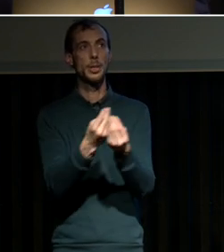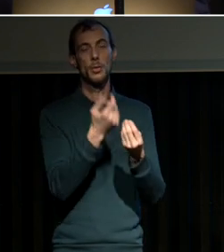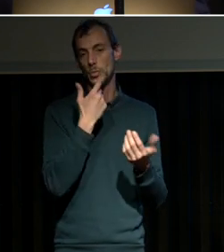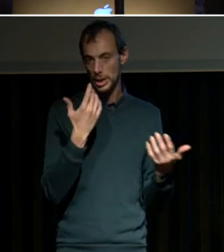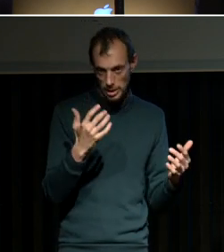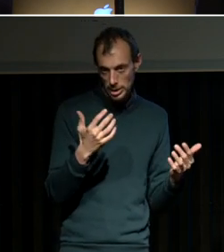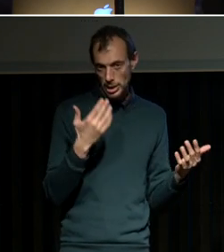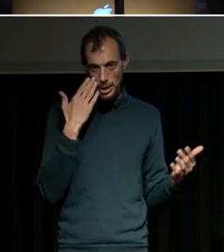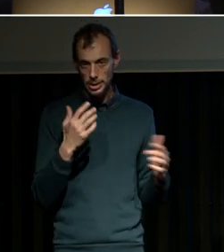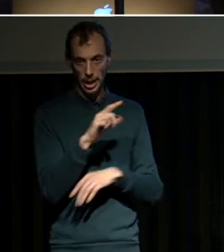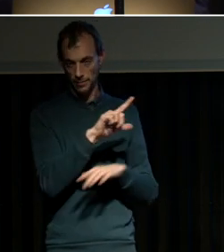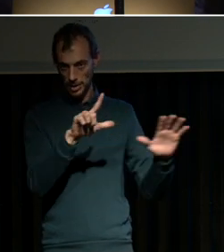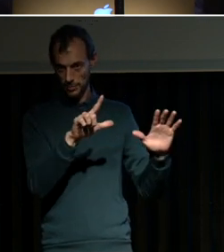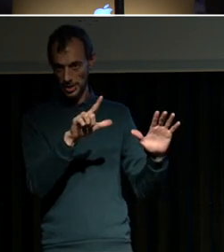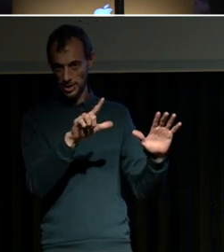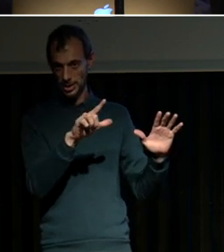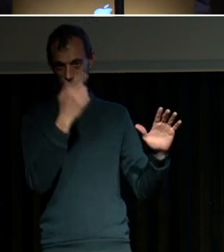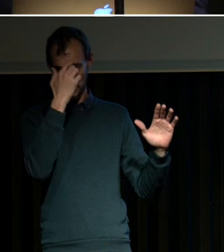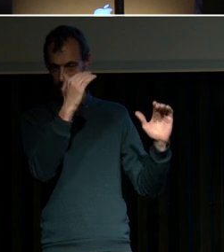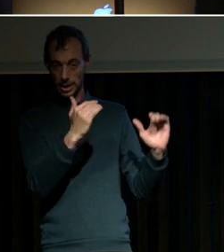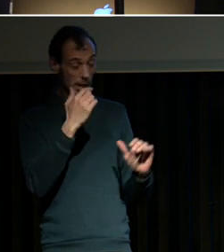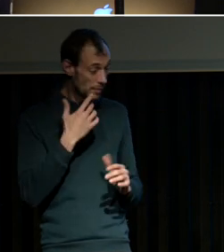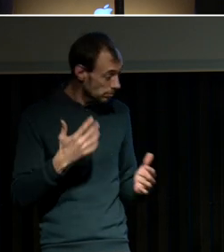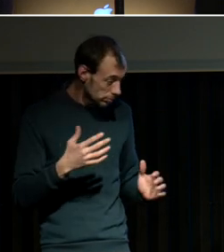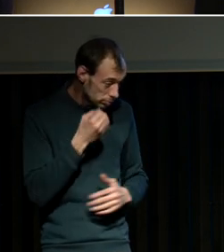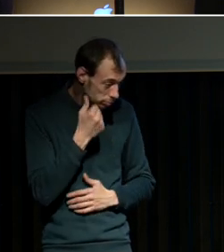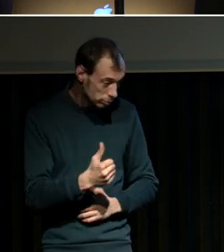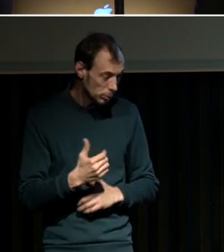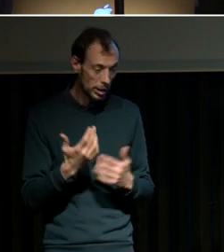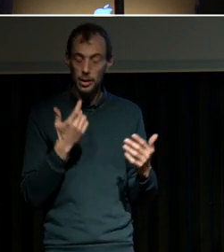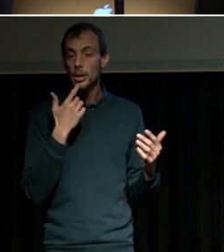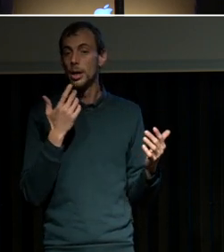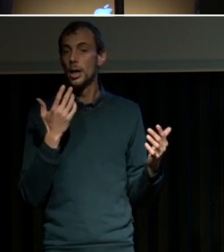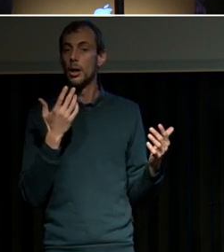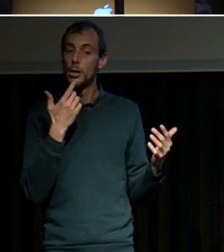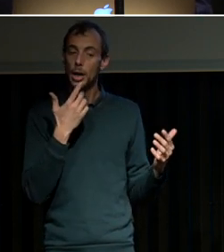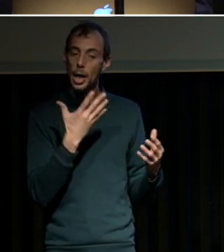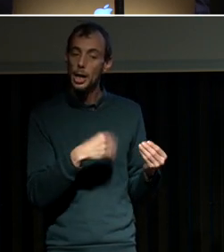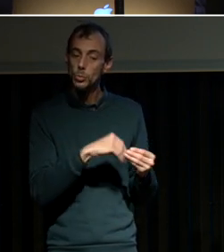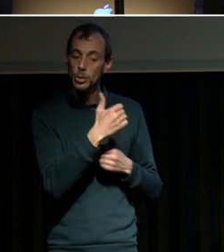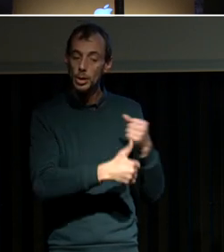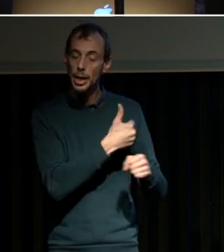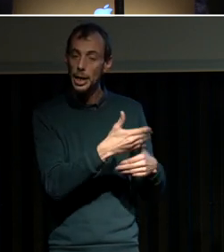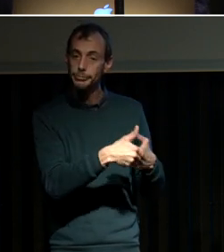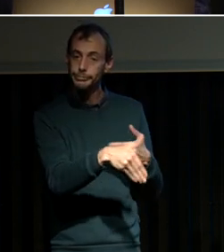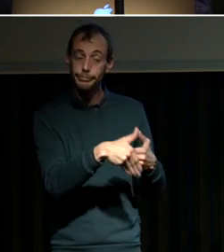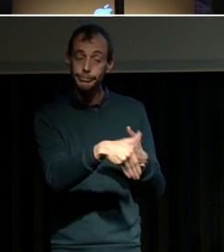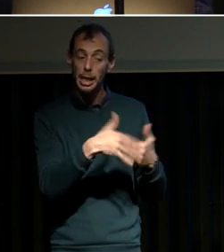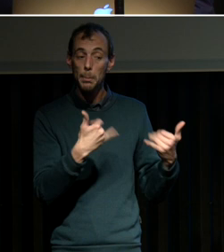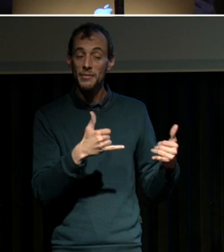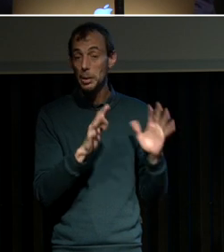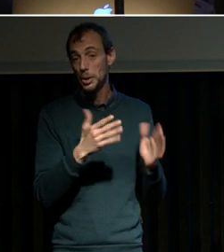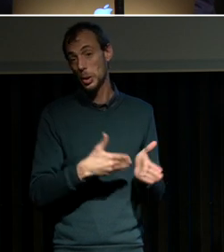chiffres avant la fin de l'année qui sont excellents. Et bien évidemment, l'année n'est pas finie, donc on espère qu'on va faire d'autres prélèvements d'ici à la fin de